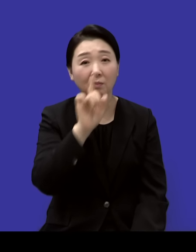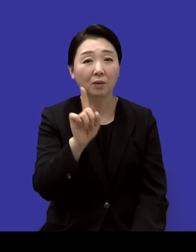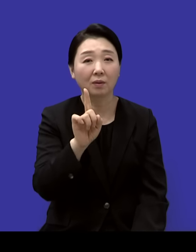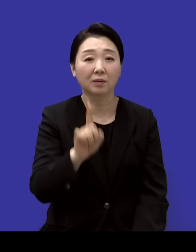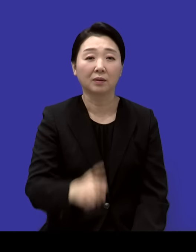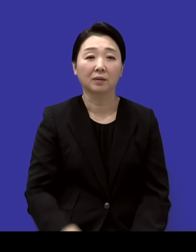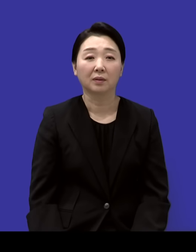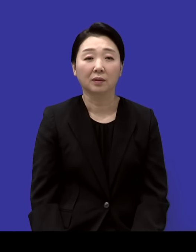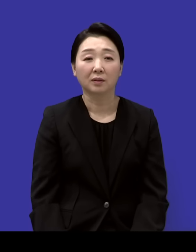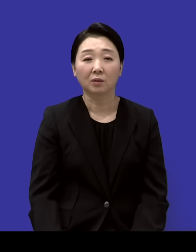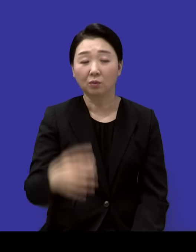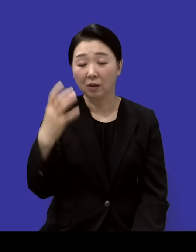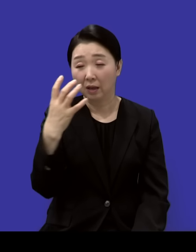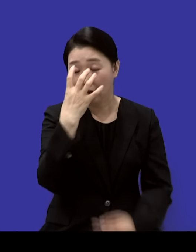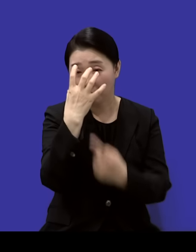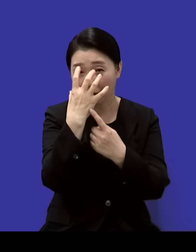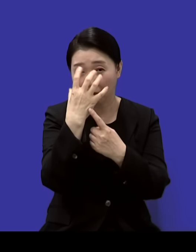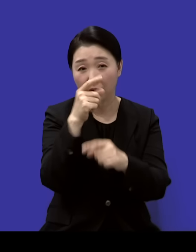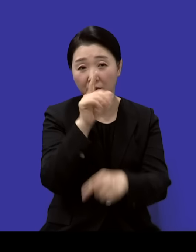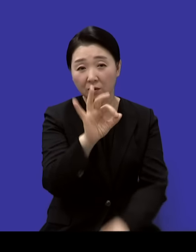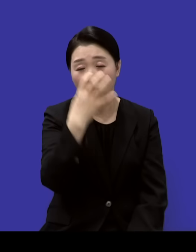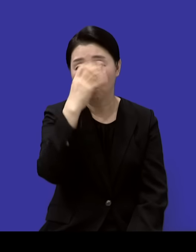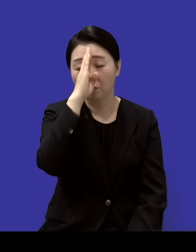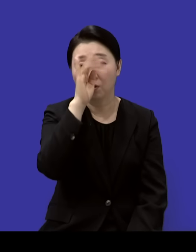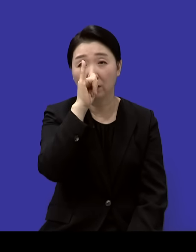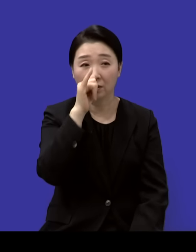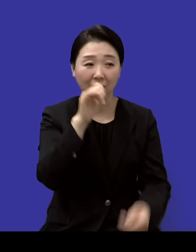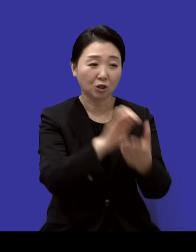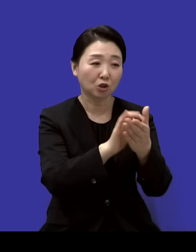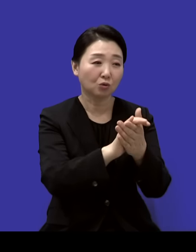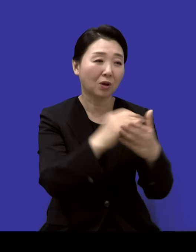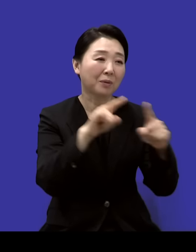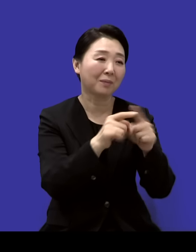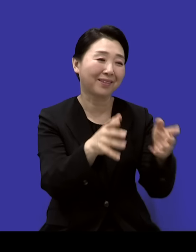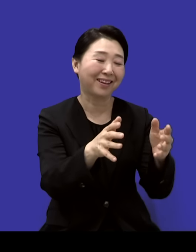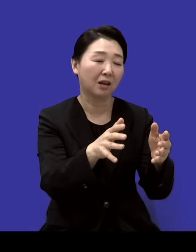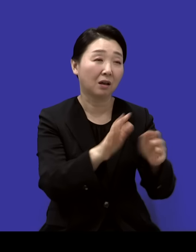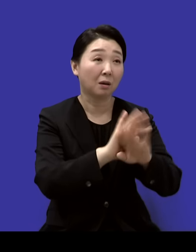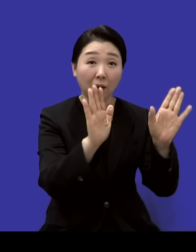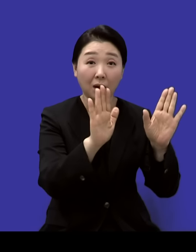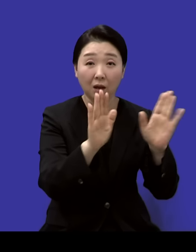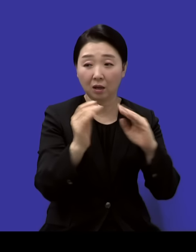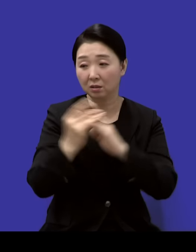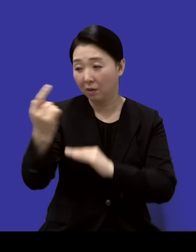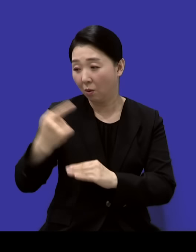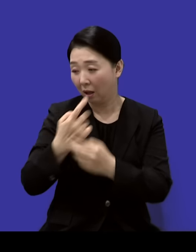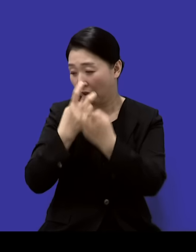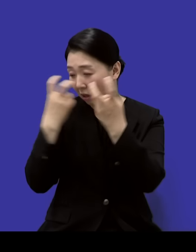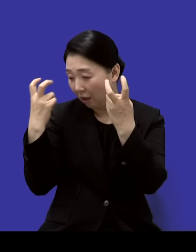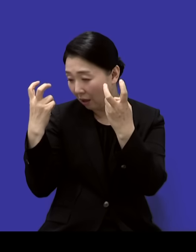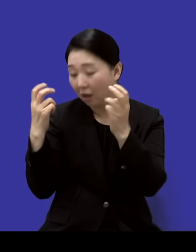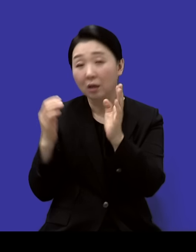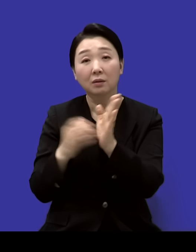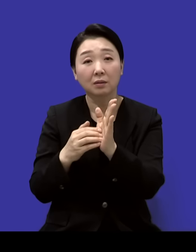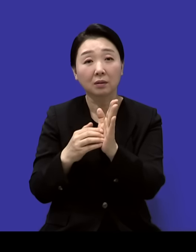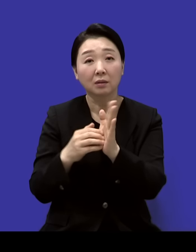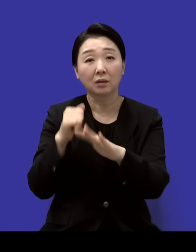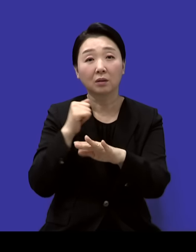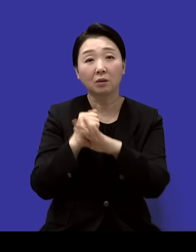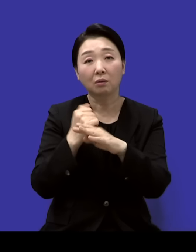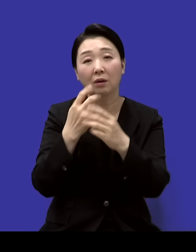양상으로 가면성 우울증이라고 해서 친구들이랑 있을 때 정말 밝고 집에 오면 잠만 계속 자고 현실을 도피하면서 과수면 증상이 나타나는